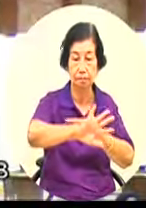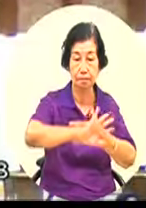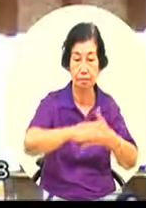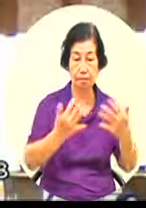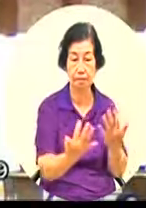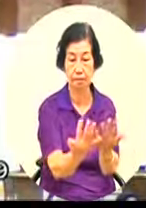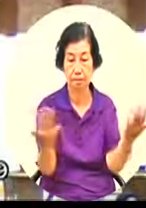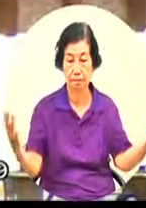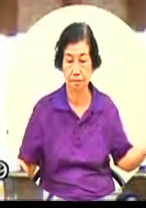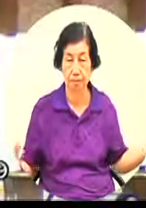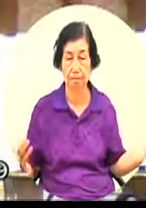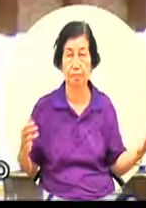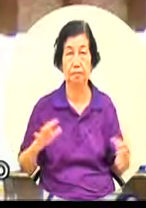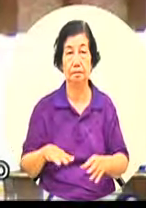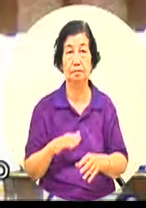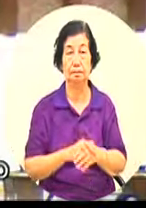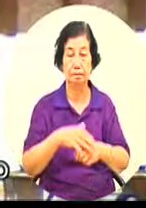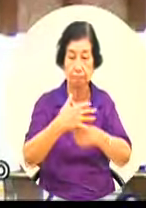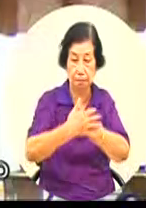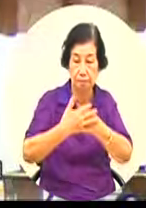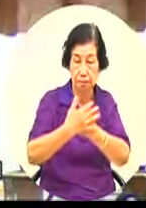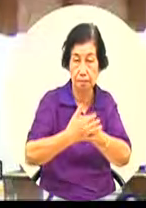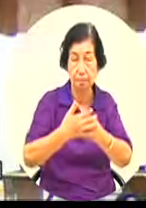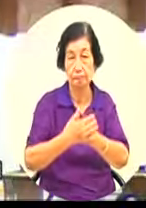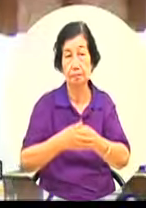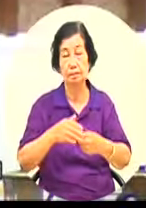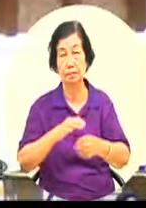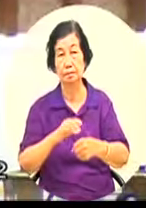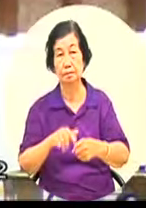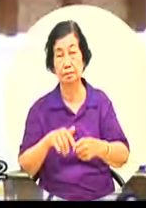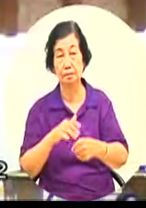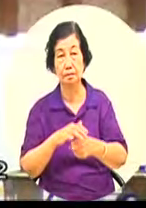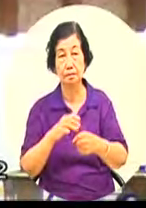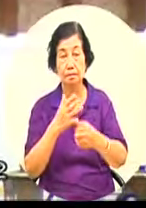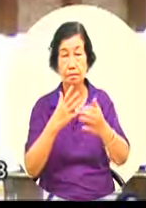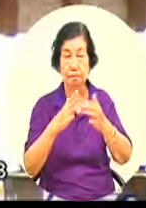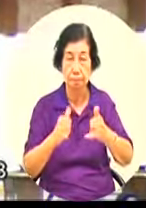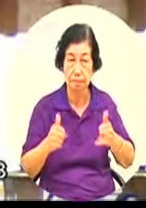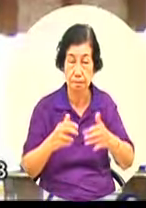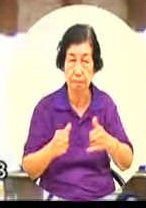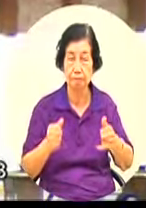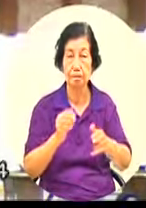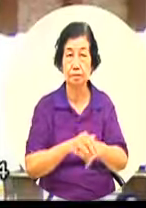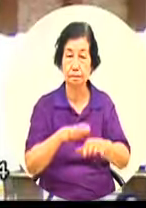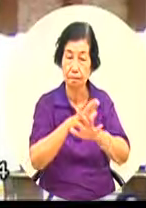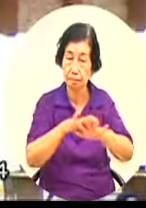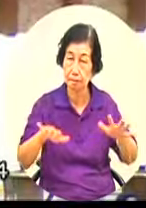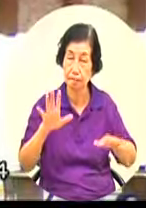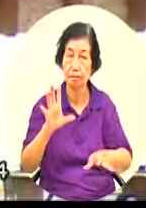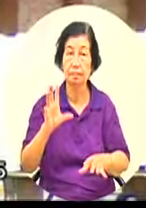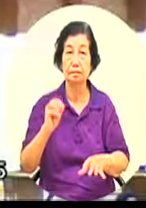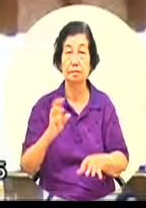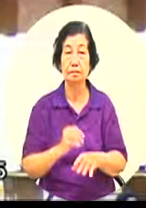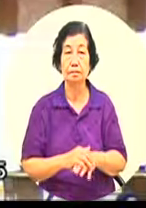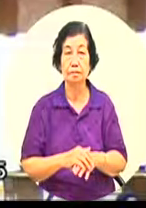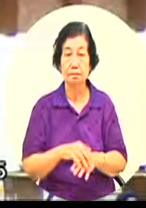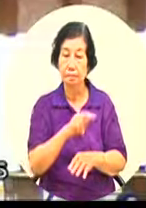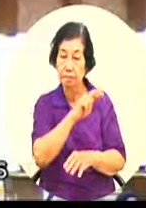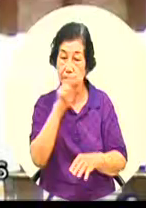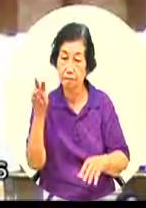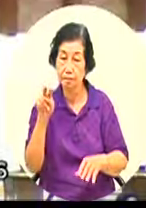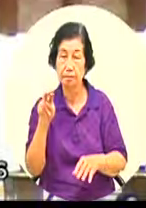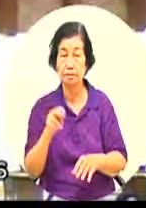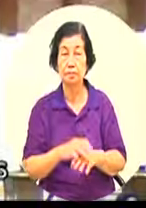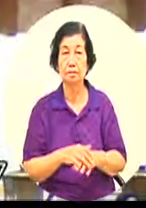有？我们保障了校园的学生的安全了没有？但是就我们看到的数据发现呢，